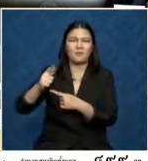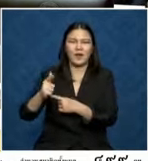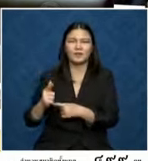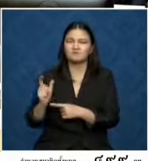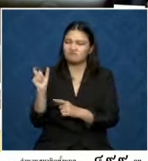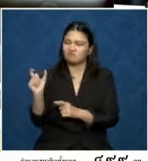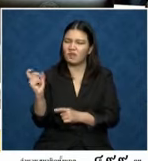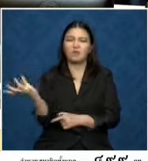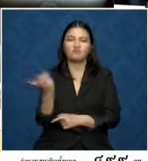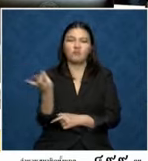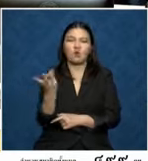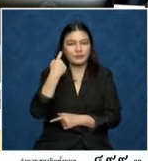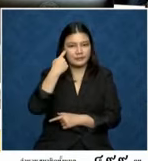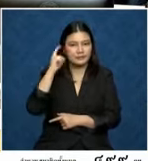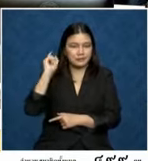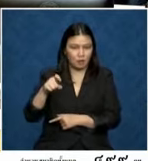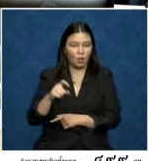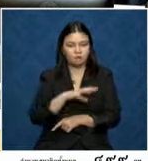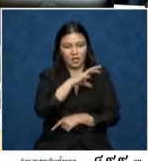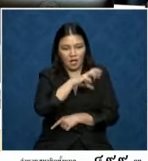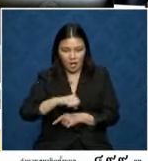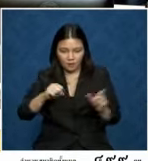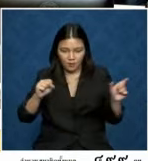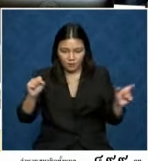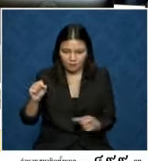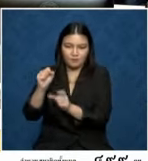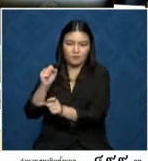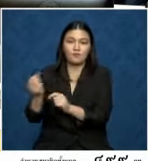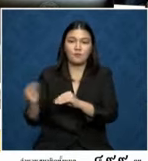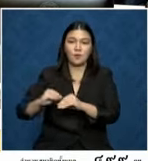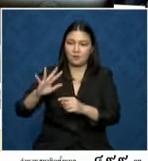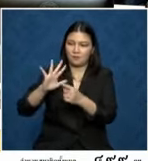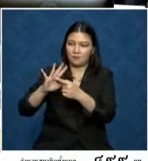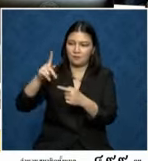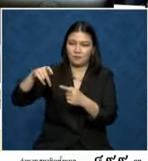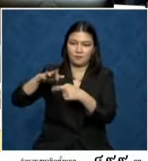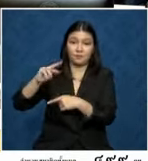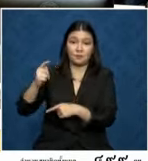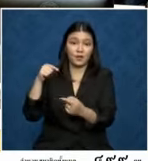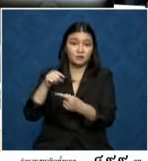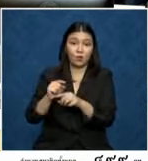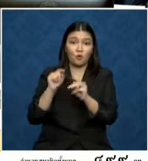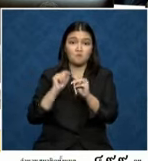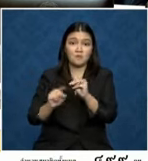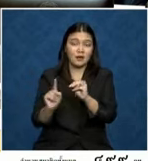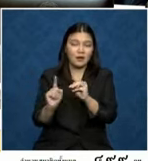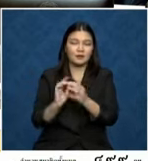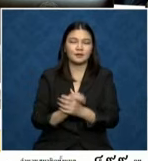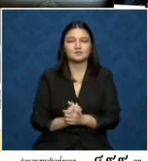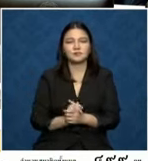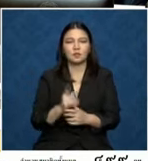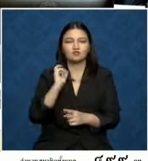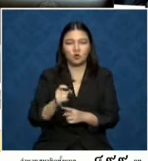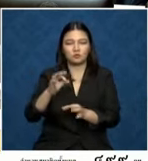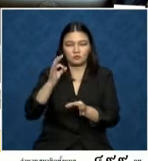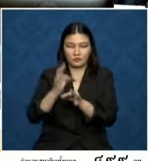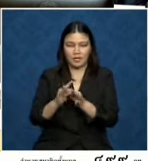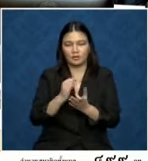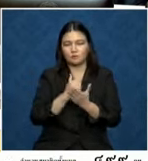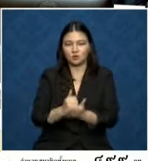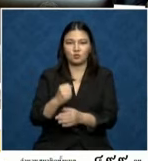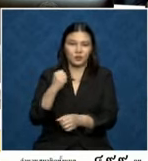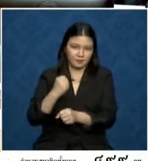ซึ่งมาตรการที่น่านำมาใช้เพื่อให้คดีอาญาเกี่ยวกับเช็คลดน้อยลงไปนั้นคือการใช้มาตรการที่ให้ทางธนาคารเข้ามาช่วยเพราะธ